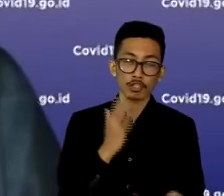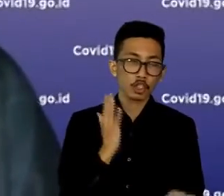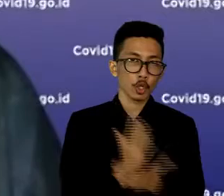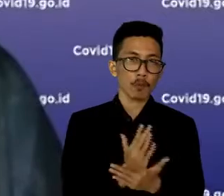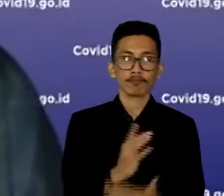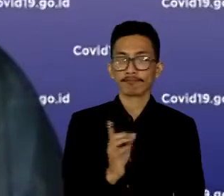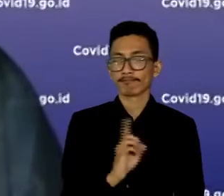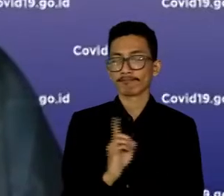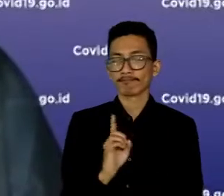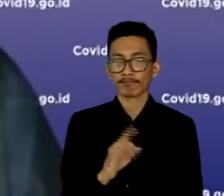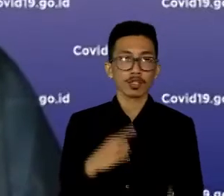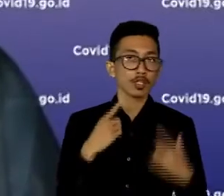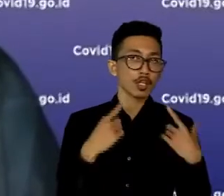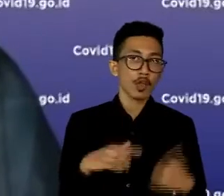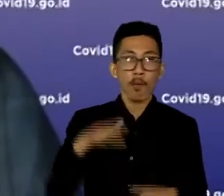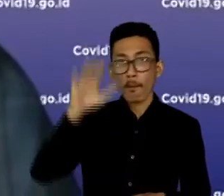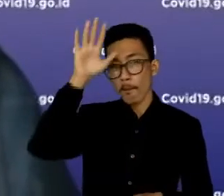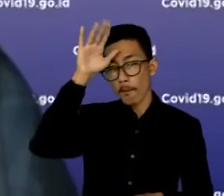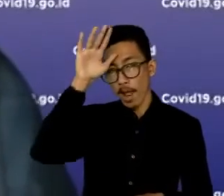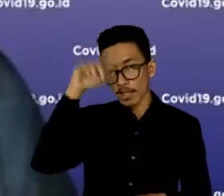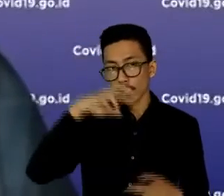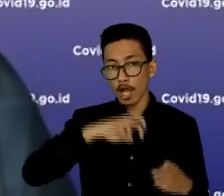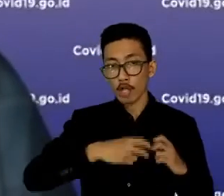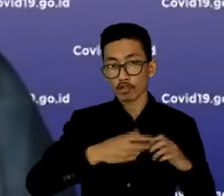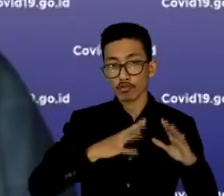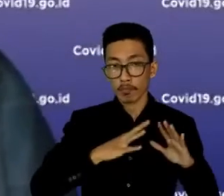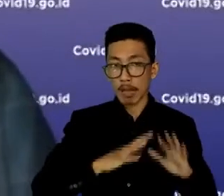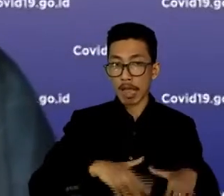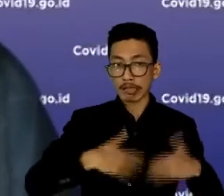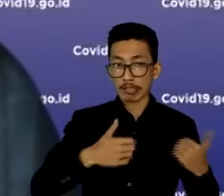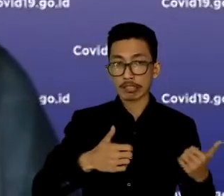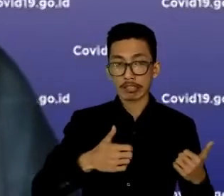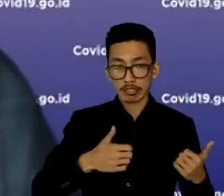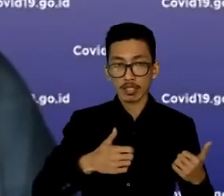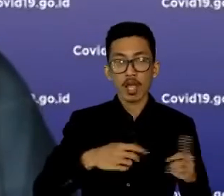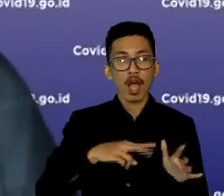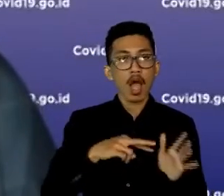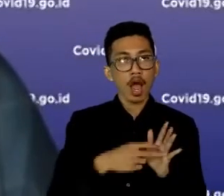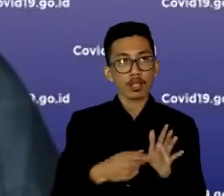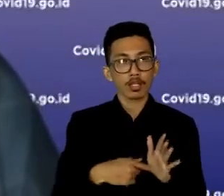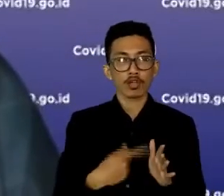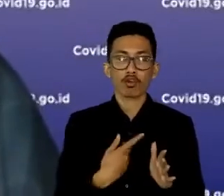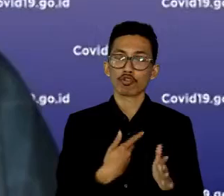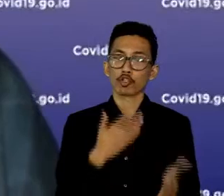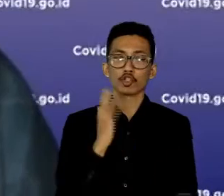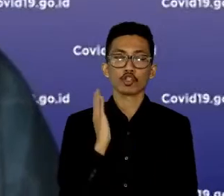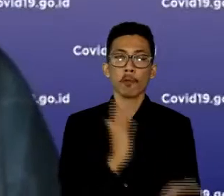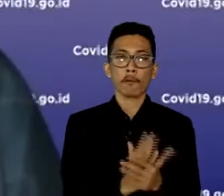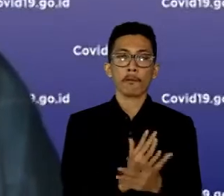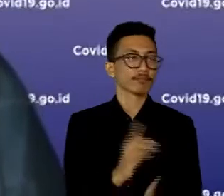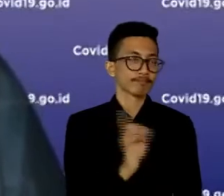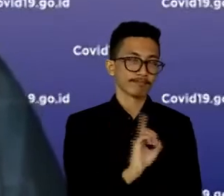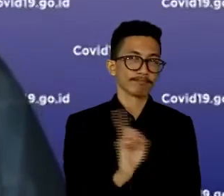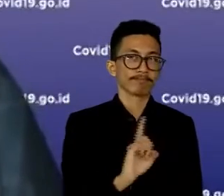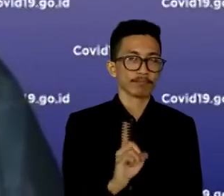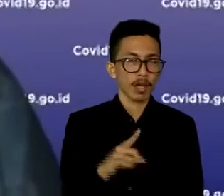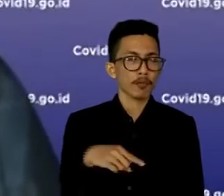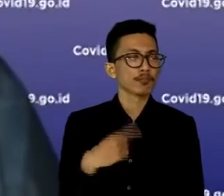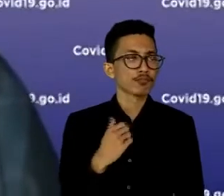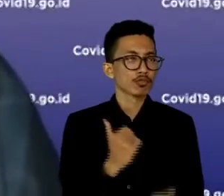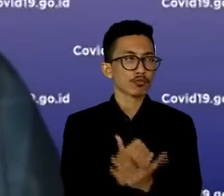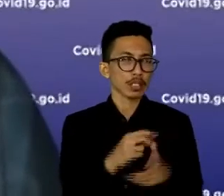berhenti, meskipun mau di Pulau Jawa dan Bali kasusnya membaik gitu ya, misalnya, bukan berarti kita harus nge-stop, justru kita harus makin